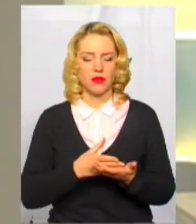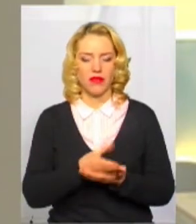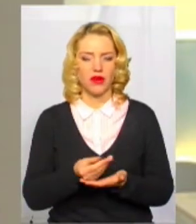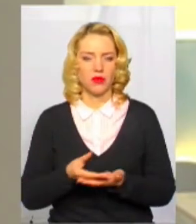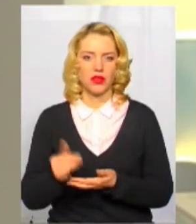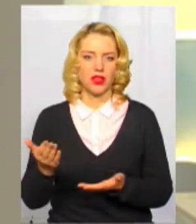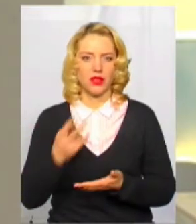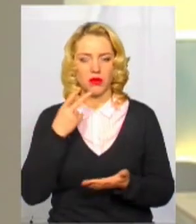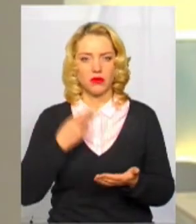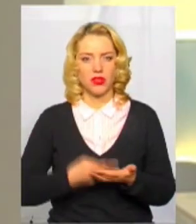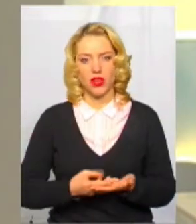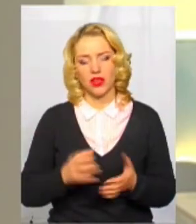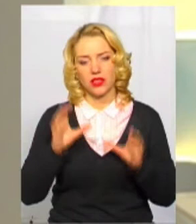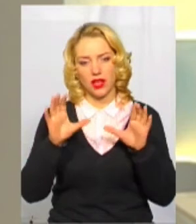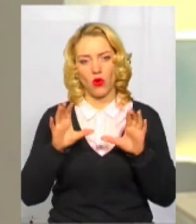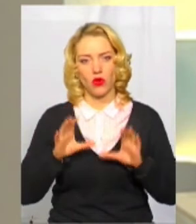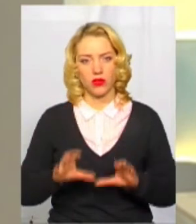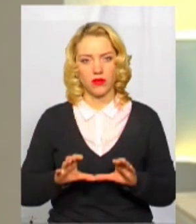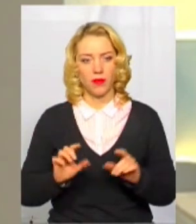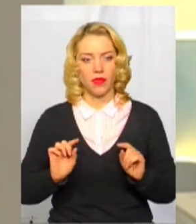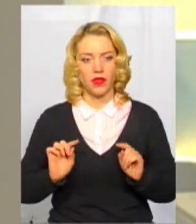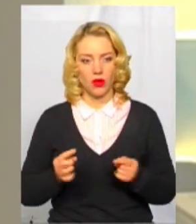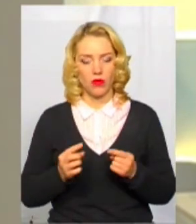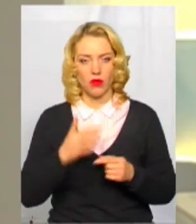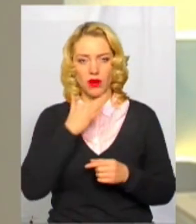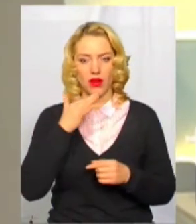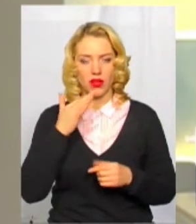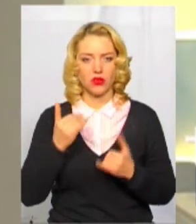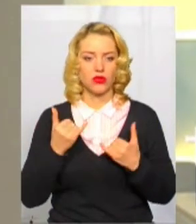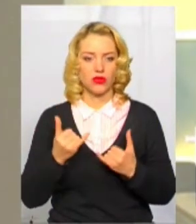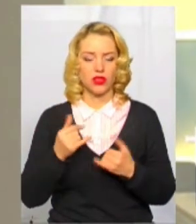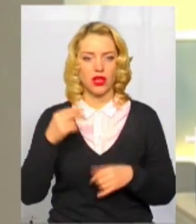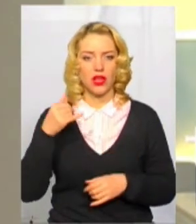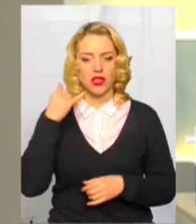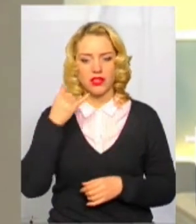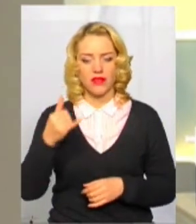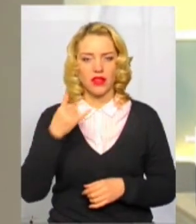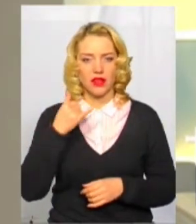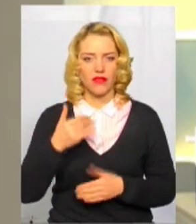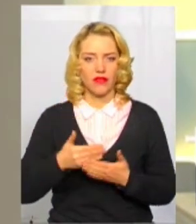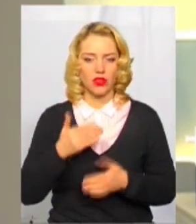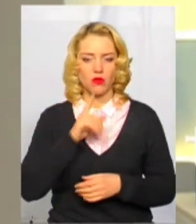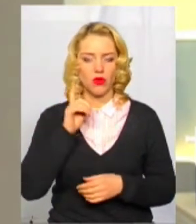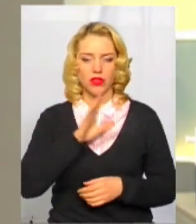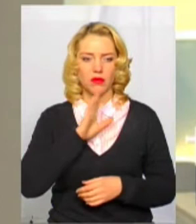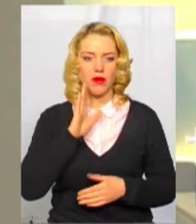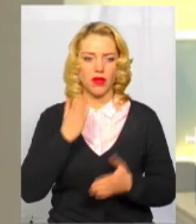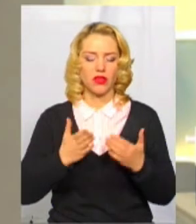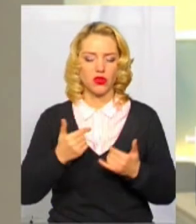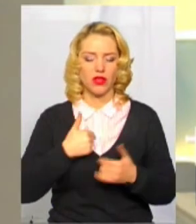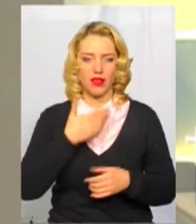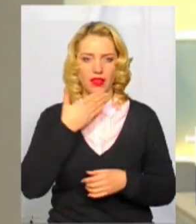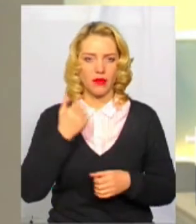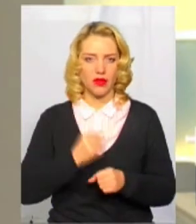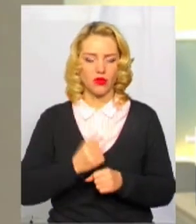які передбачає законодавство. Тому багато дуже сьогодні дзвінків від молодих мам. А якщо я не працюю, у мене